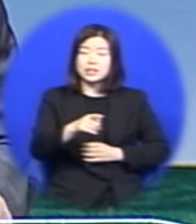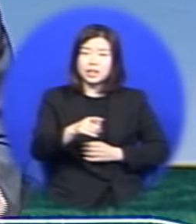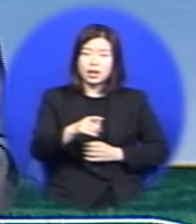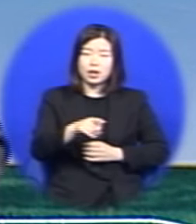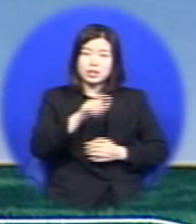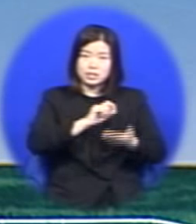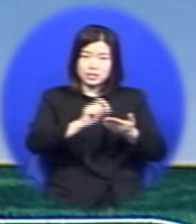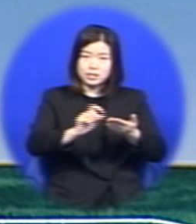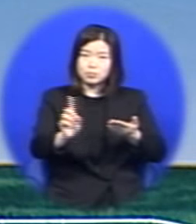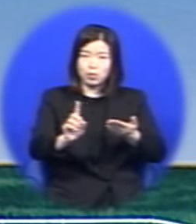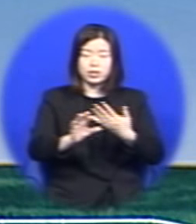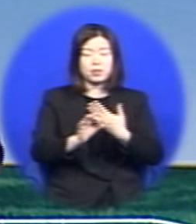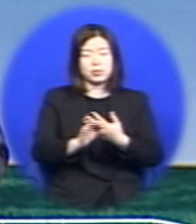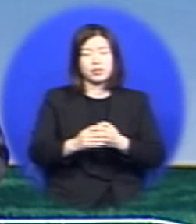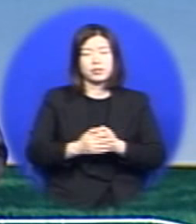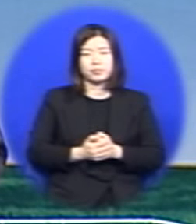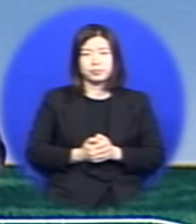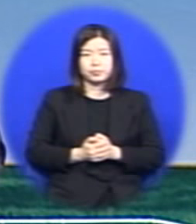이렇게 썼습니다.